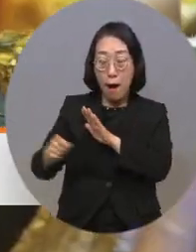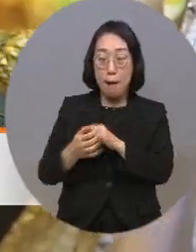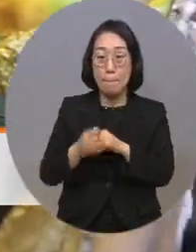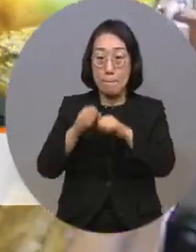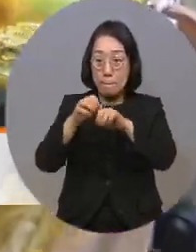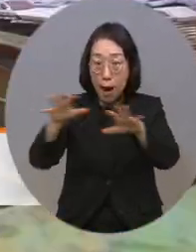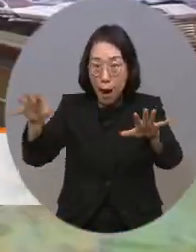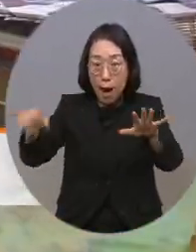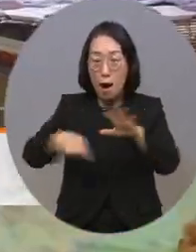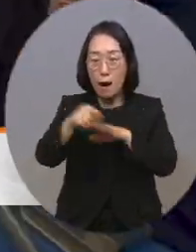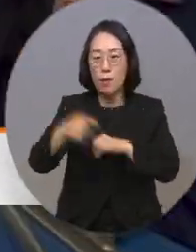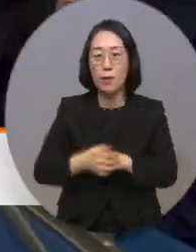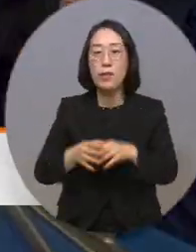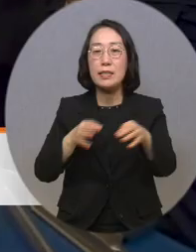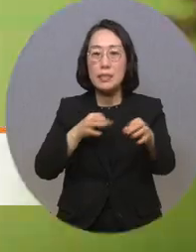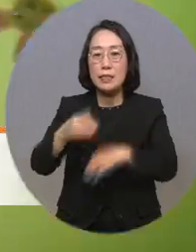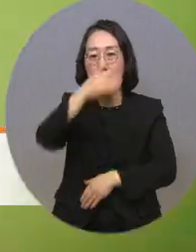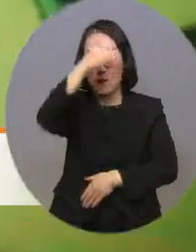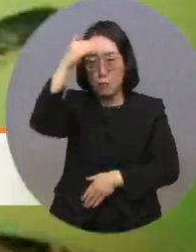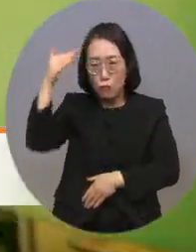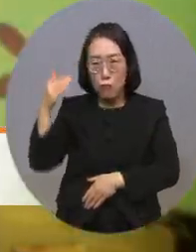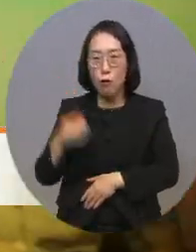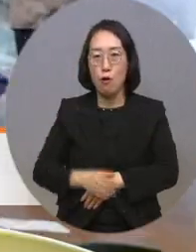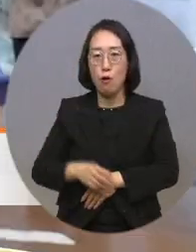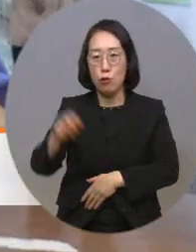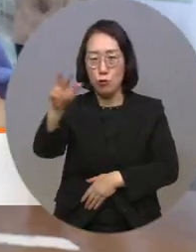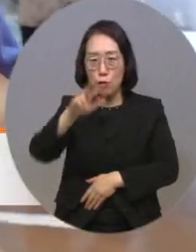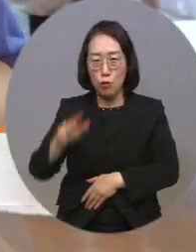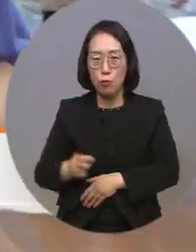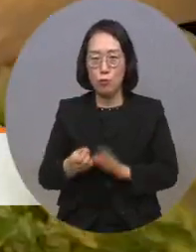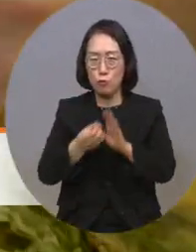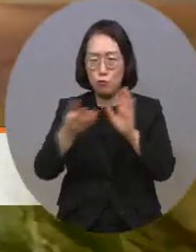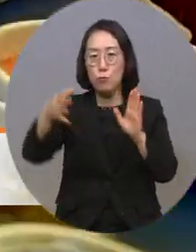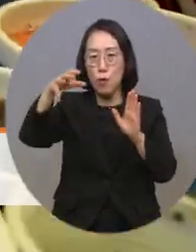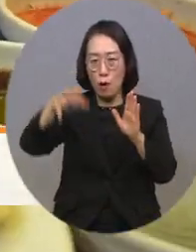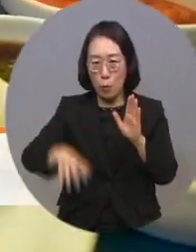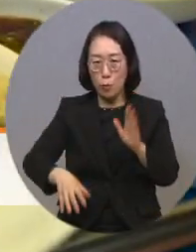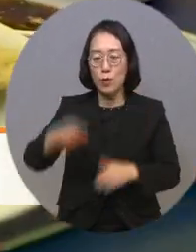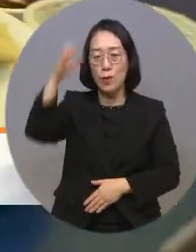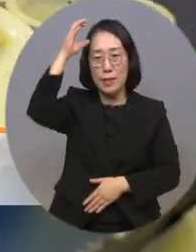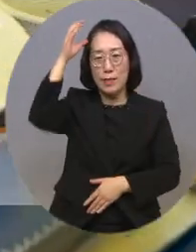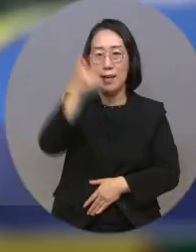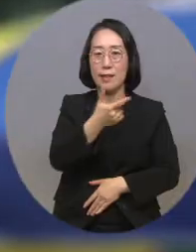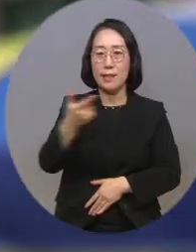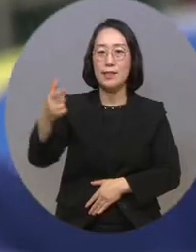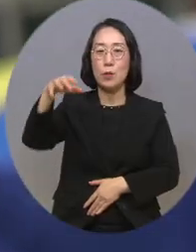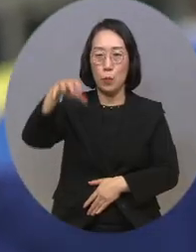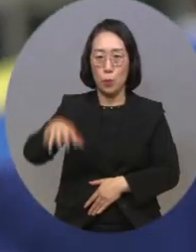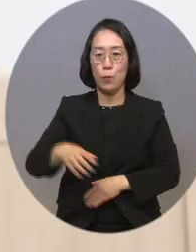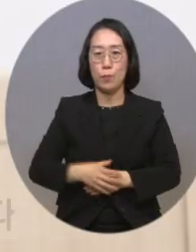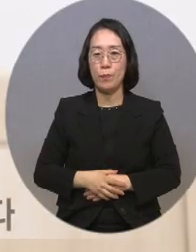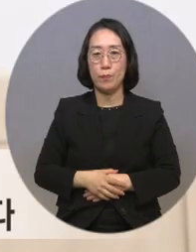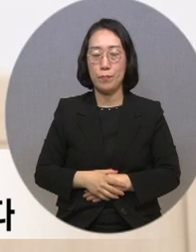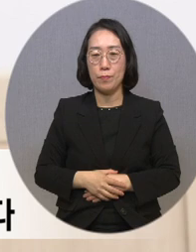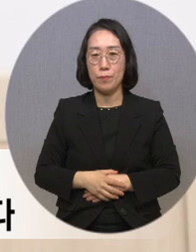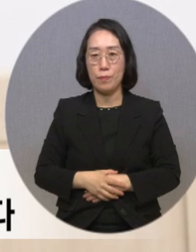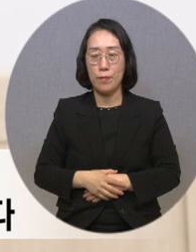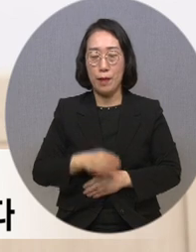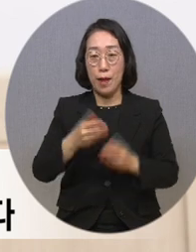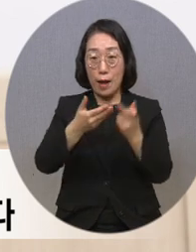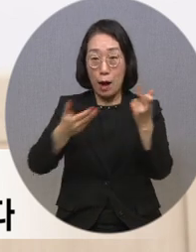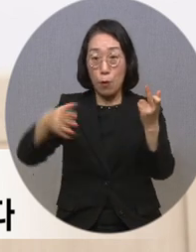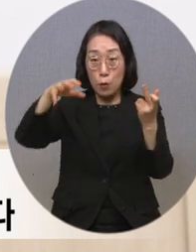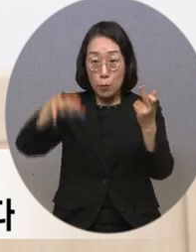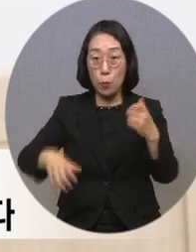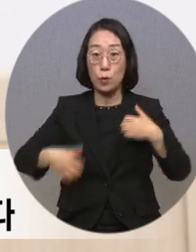관광에 이은 시장 관광의 전국 명소로 급부상할 기대가 큰 곳입니다. 강원도를 즐길 수